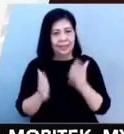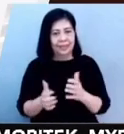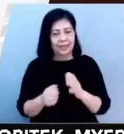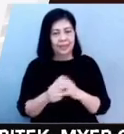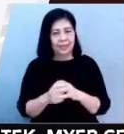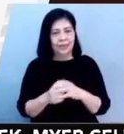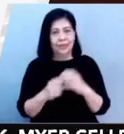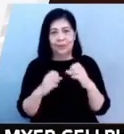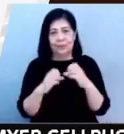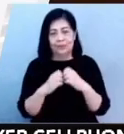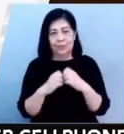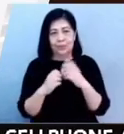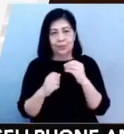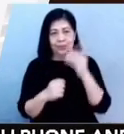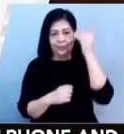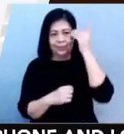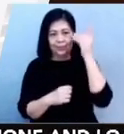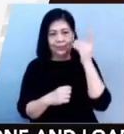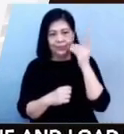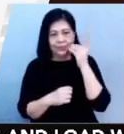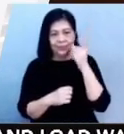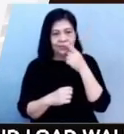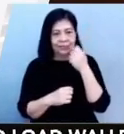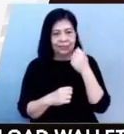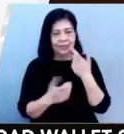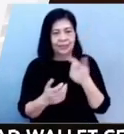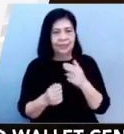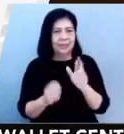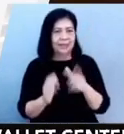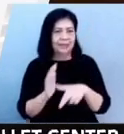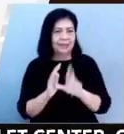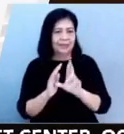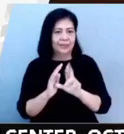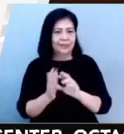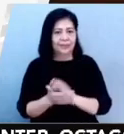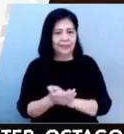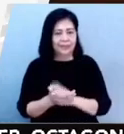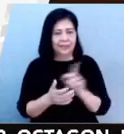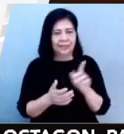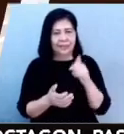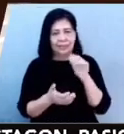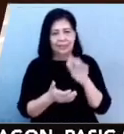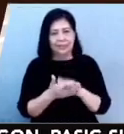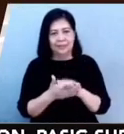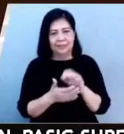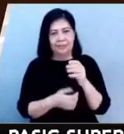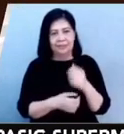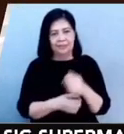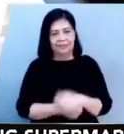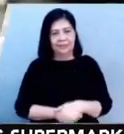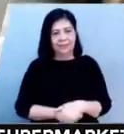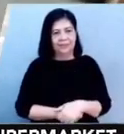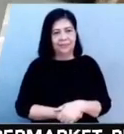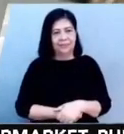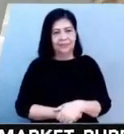Primetime King Ding Dong Dantes para sa record-breaking movie nila ni Primetime Queen Marian Rivera na Rewind.